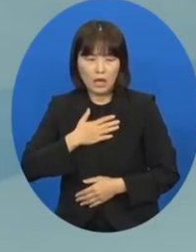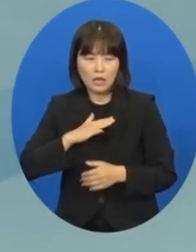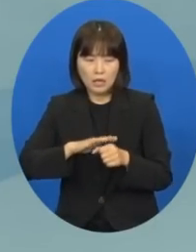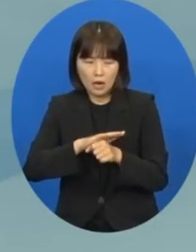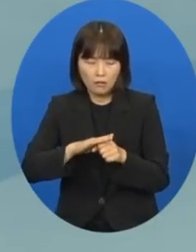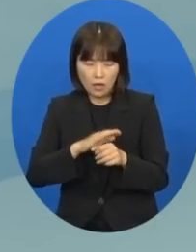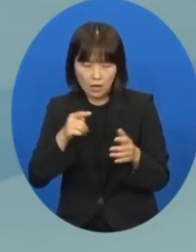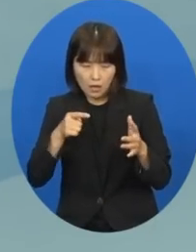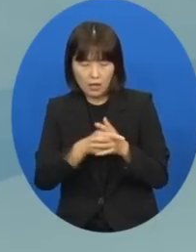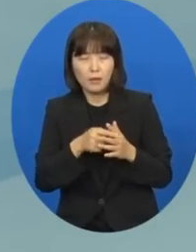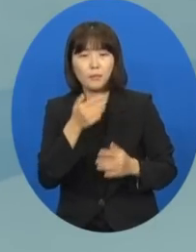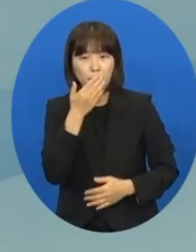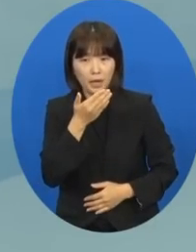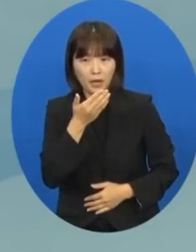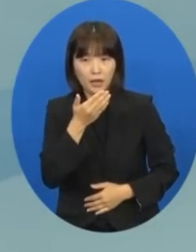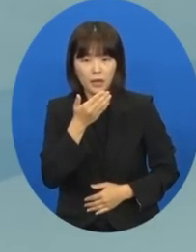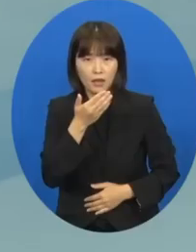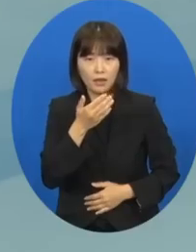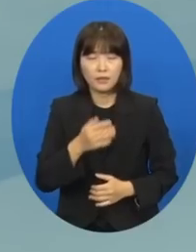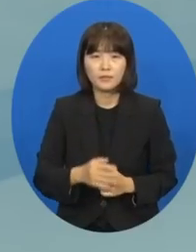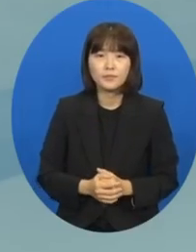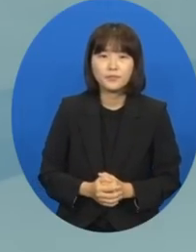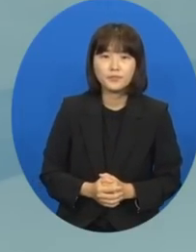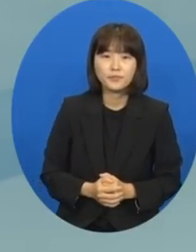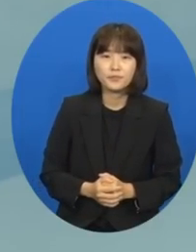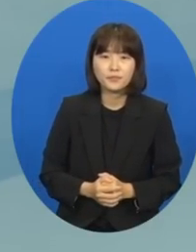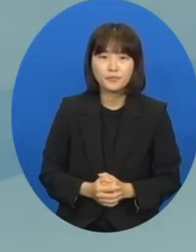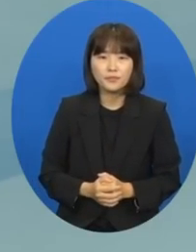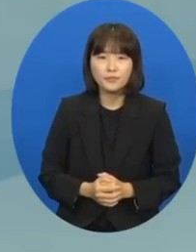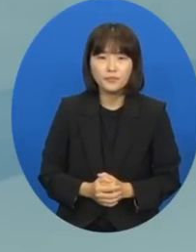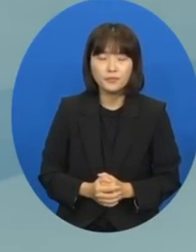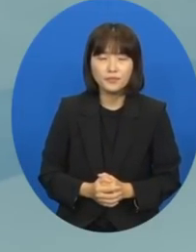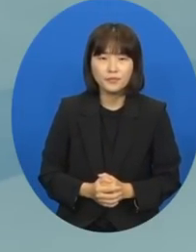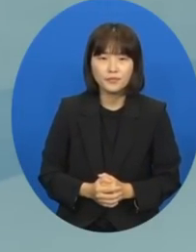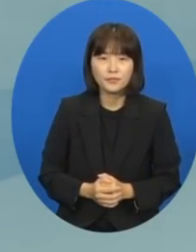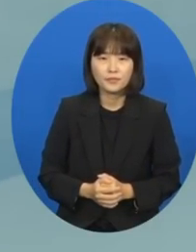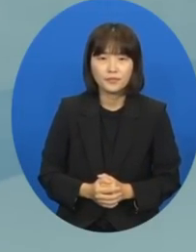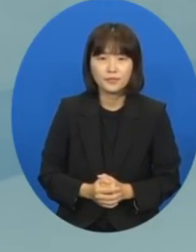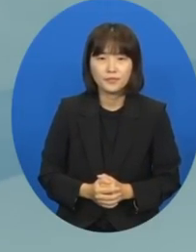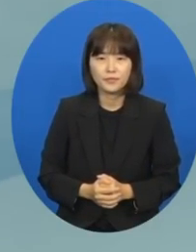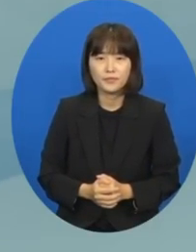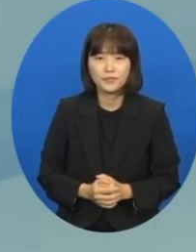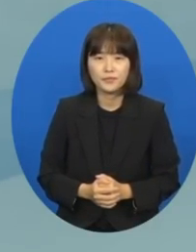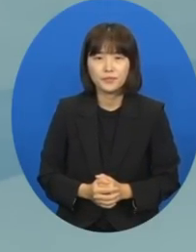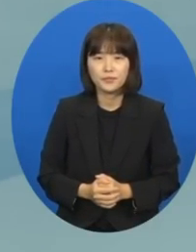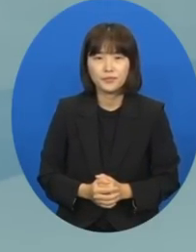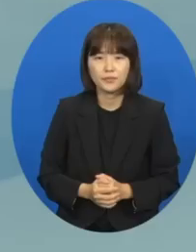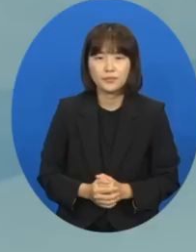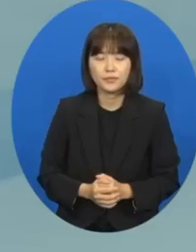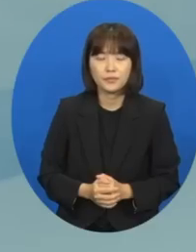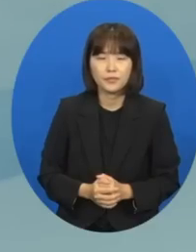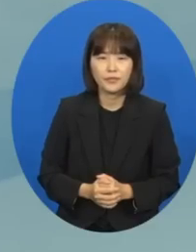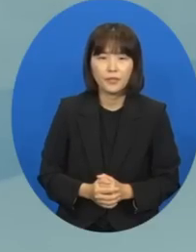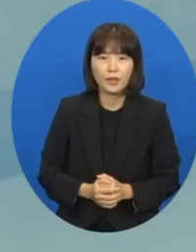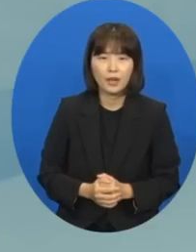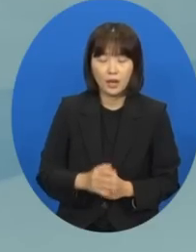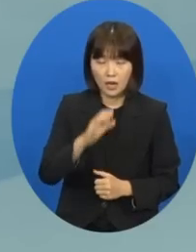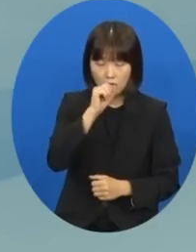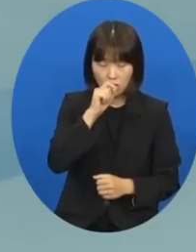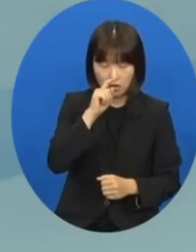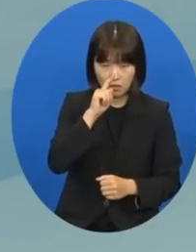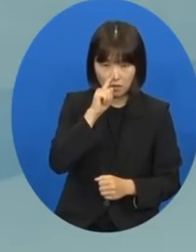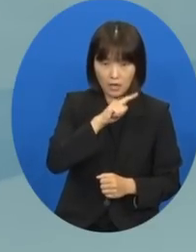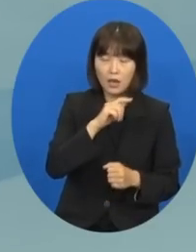거죠. 그것이 선악과의 의미예요. 뭐 다른 특별한 능력이 있는 것이 아닙니다. 이 선악과 자체에. 그래서 이 선악과는